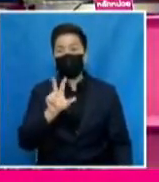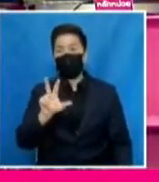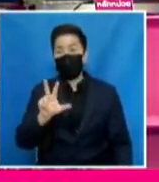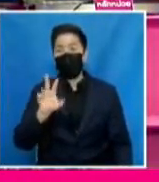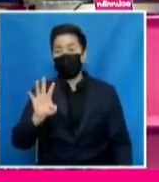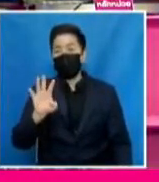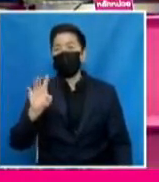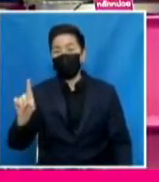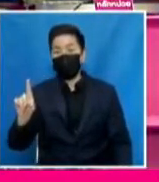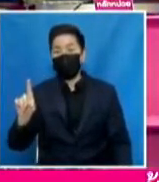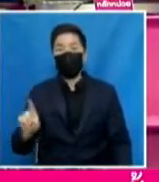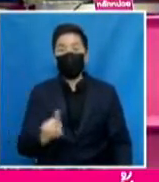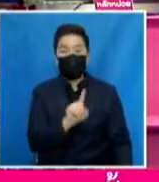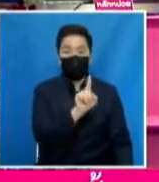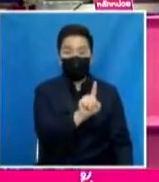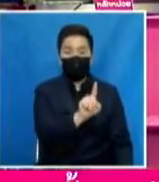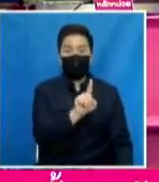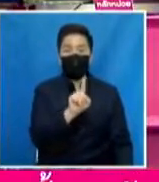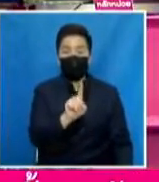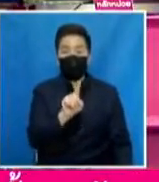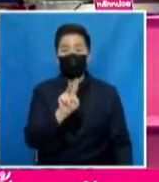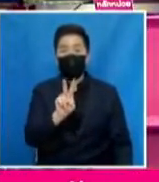1121341